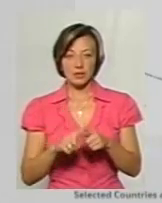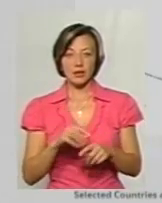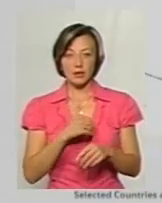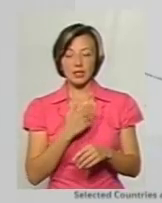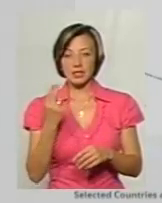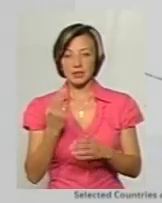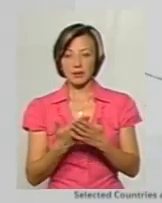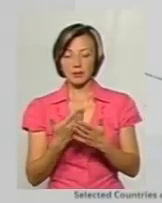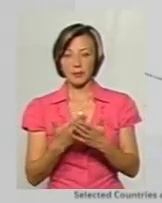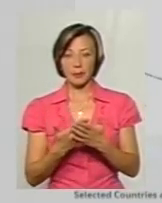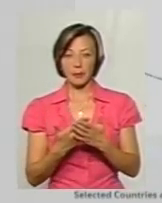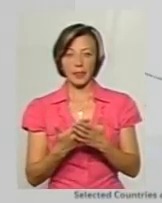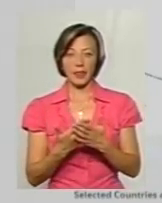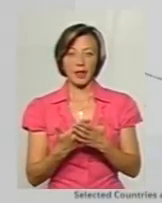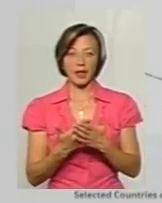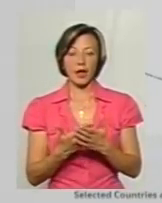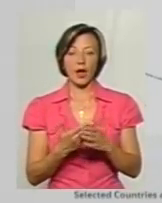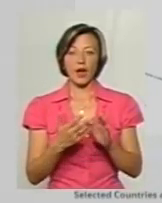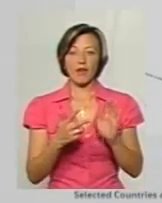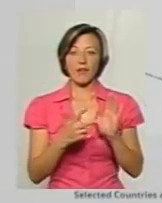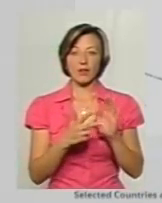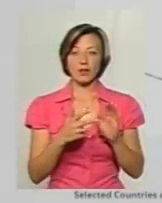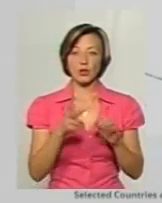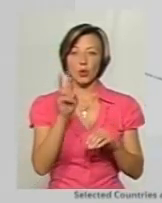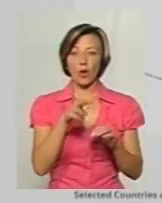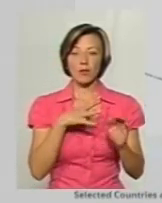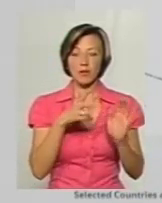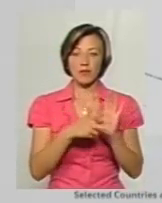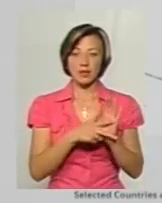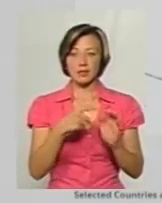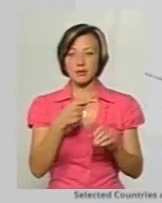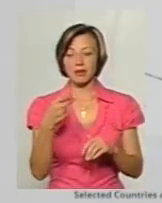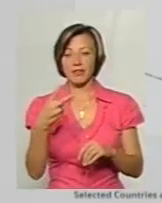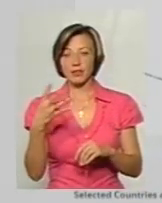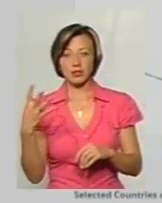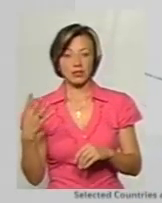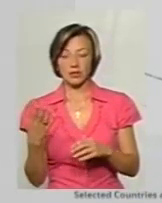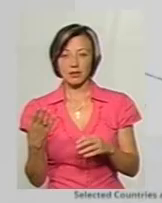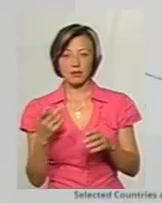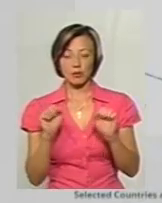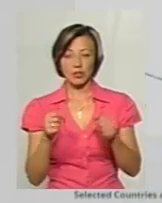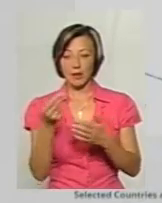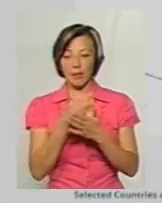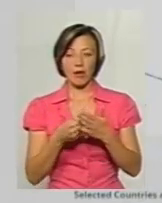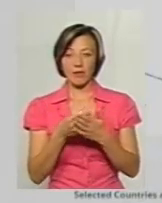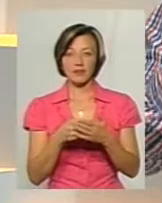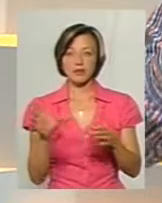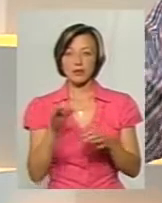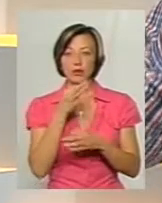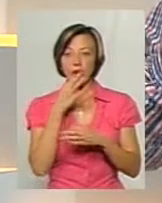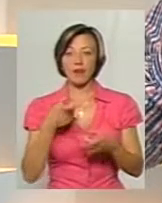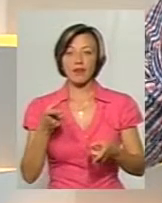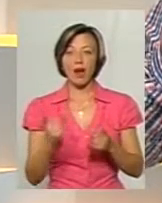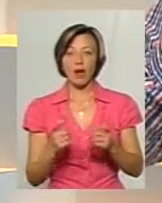цифри. Якщо долар став від 8 до 24, то там можна намалювати все, що завгодно. А в реальних